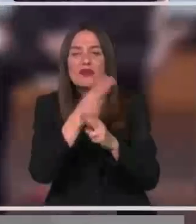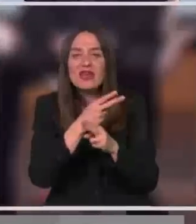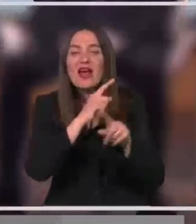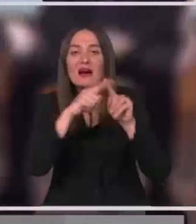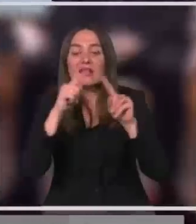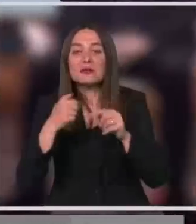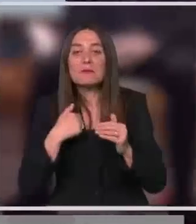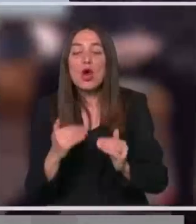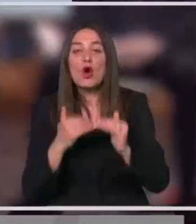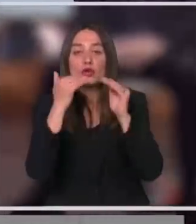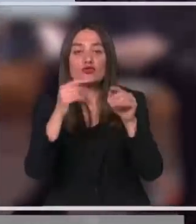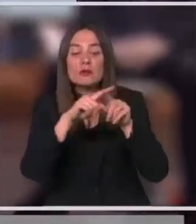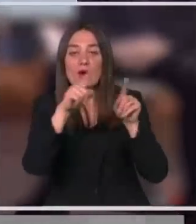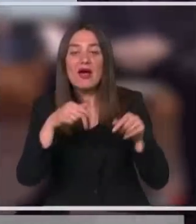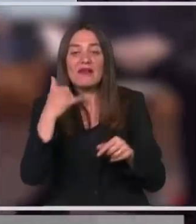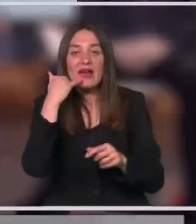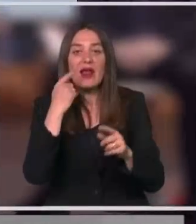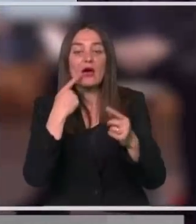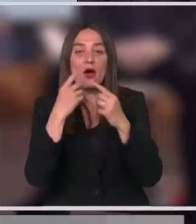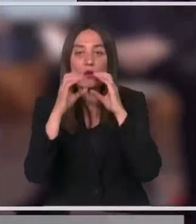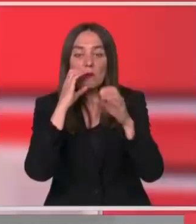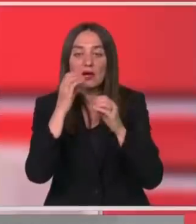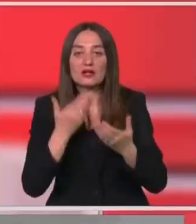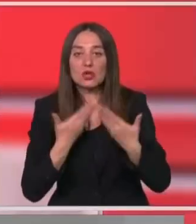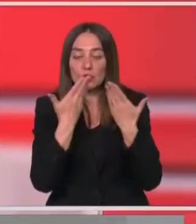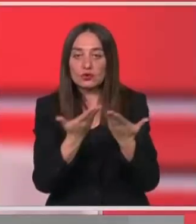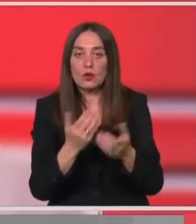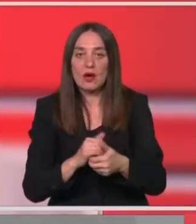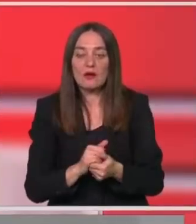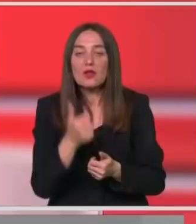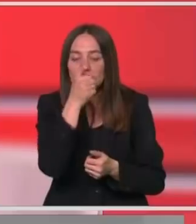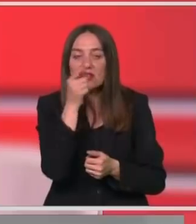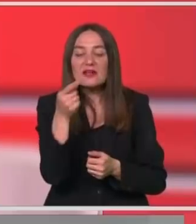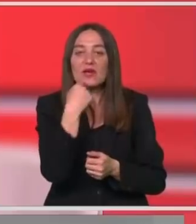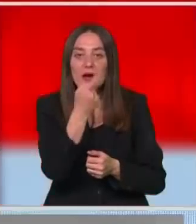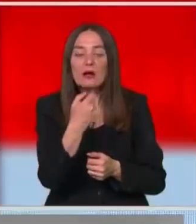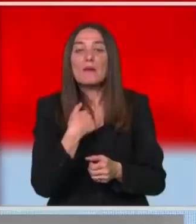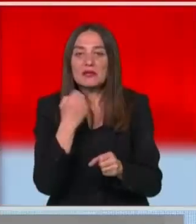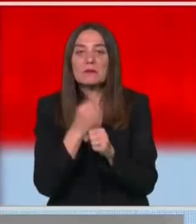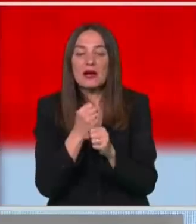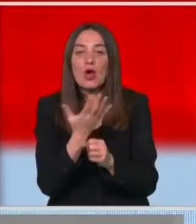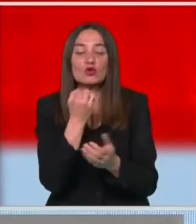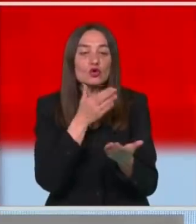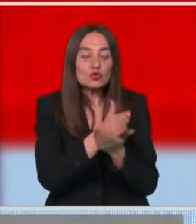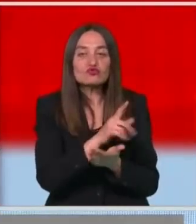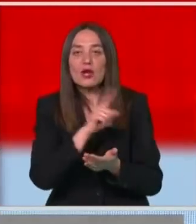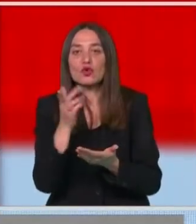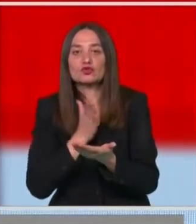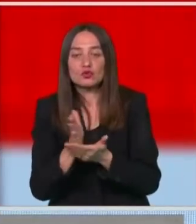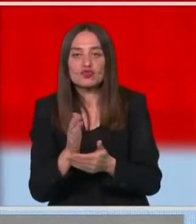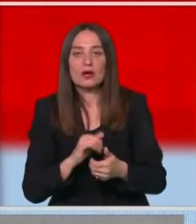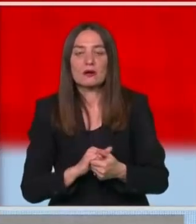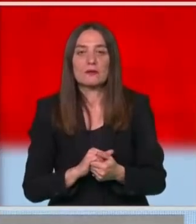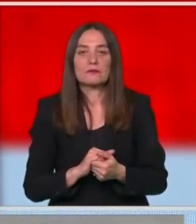subjekata da im odložimo fakturisanje telekomunikacionih usluga. Šta ste im znači, rekli? I banaka. Šta ste im rekli? Radili smo od slučaja do slučaja. Radili